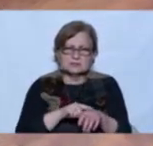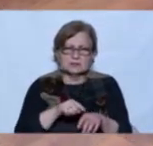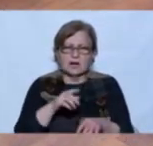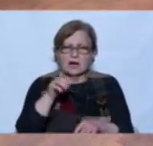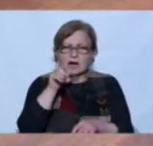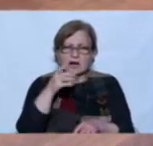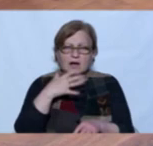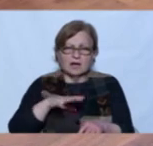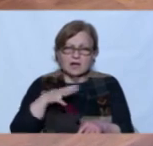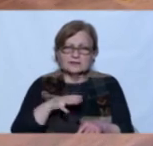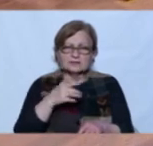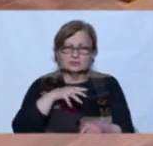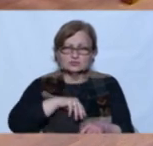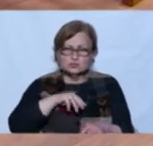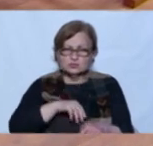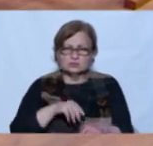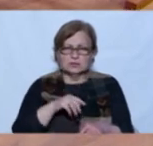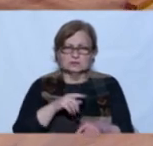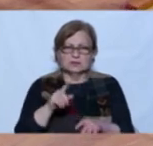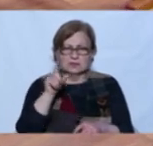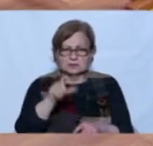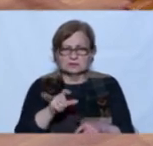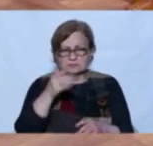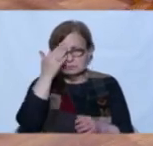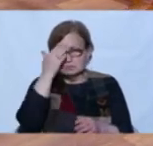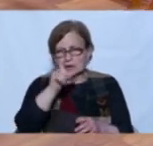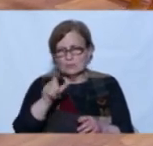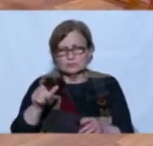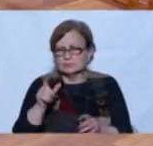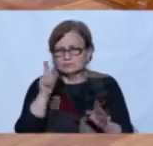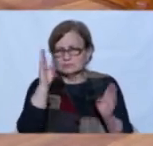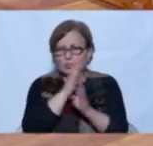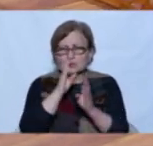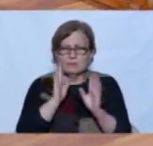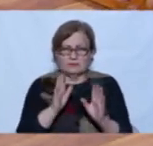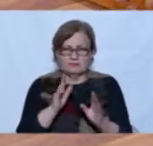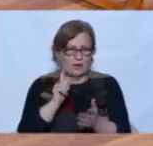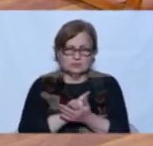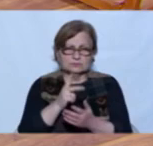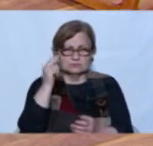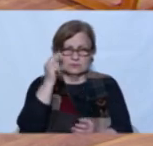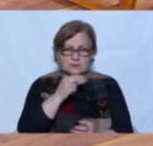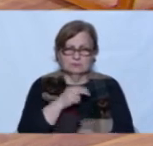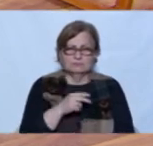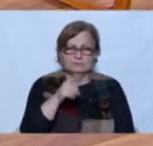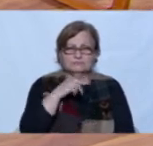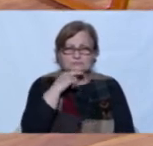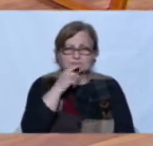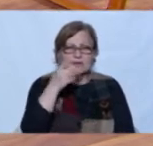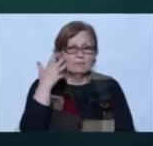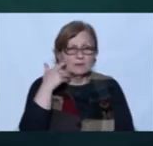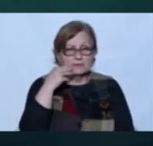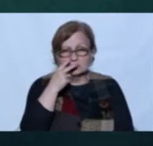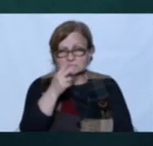ერისულთან, ხორცთან და თავისთავად ის ძალიან ბუნებრივი ადამიანისთვის. აი ნახეთ, მიაქციეთ ყურადღება, მე გითხარით ფერებს